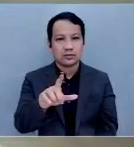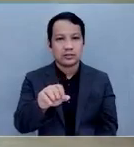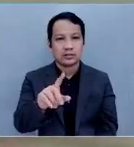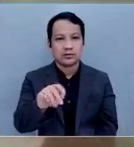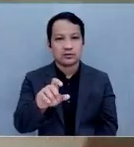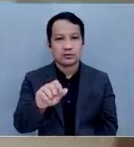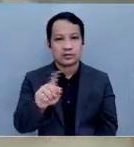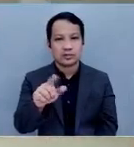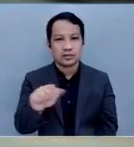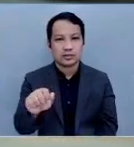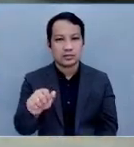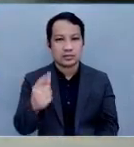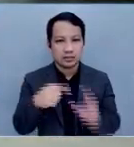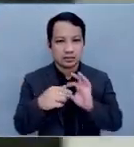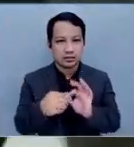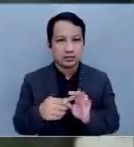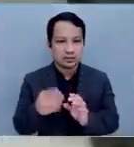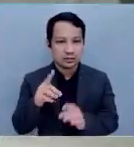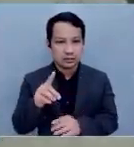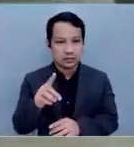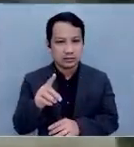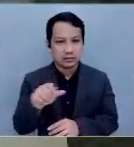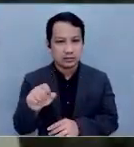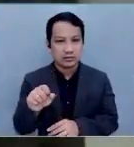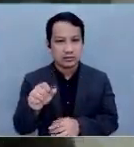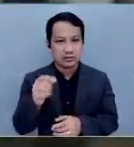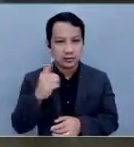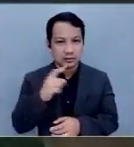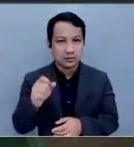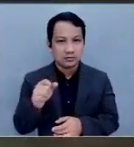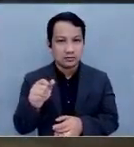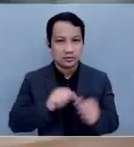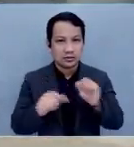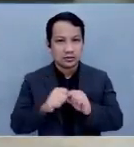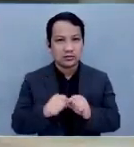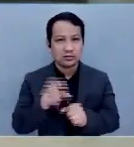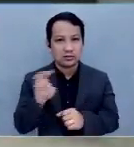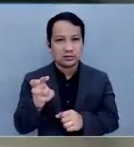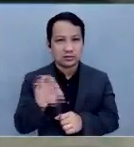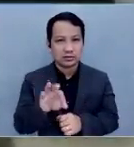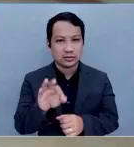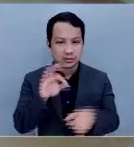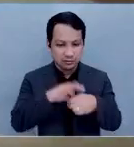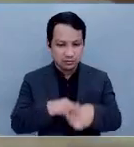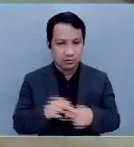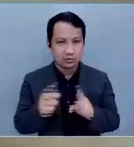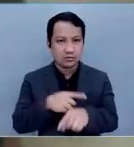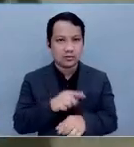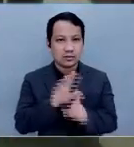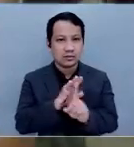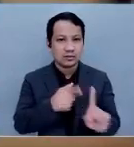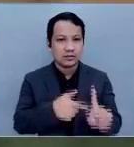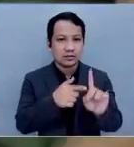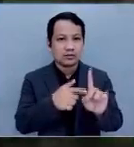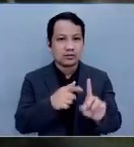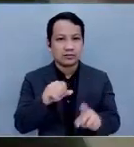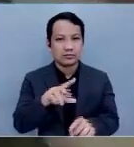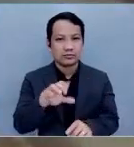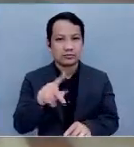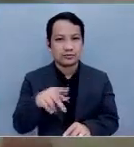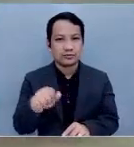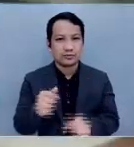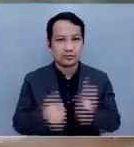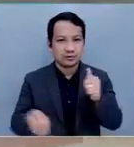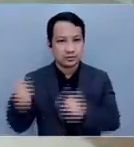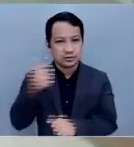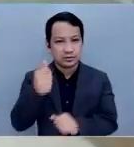sa the debut Dream Academy. Nakakuha ng mahigit 69,000 votes mula sa fans si Sofia, kaya siya ang top